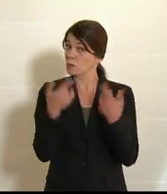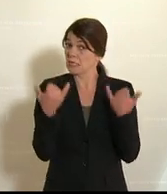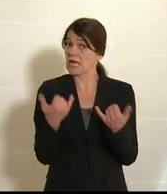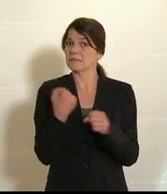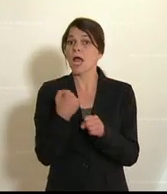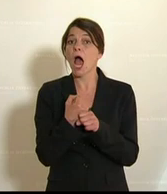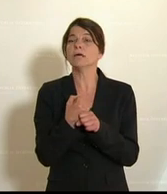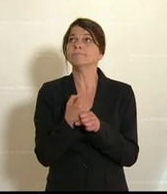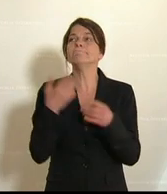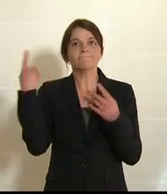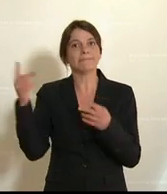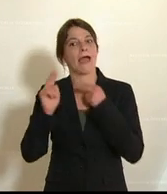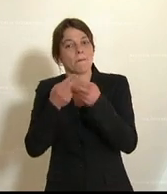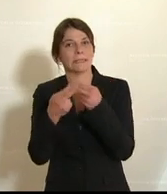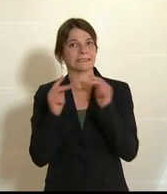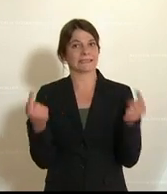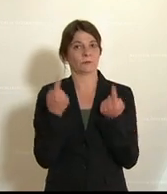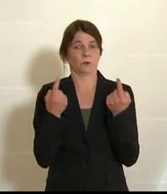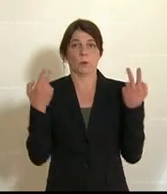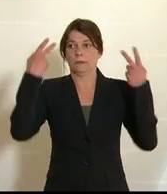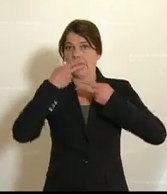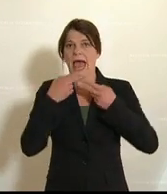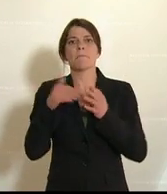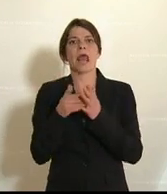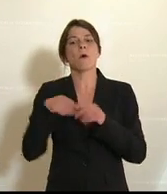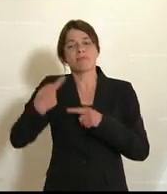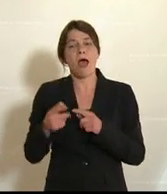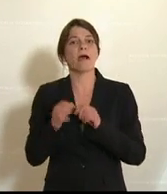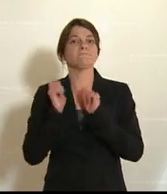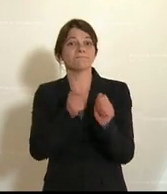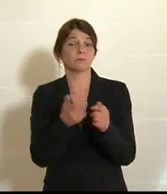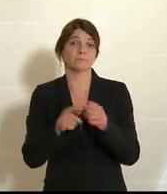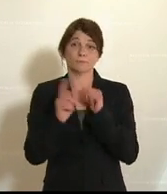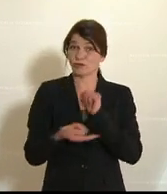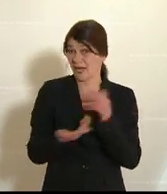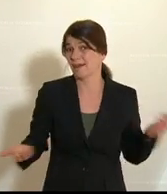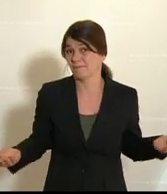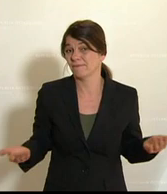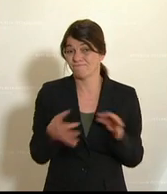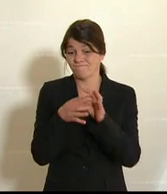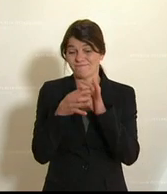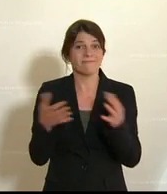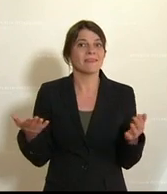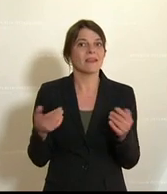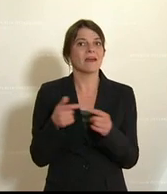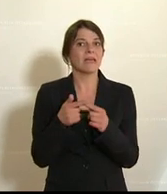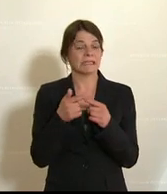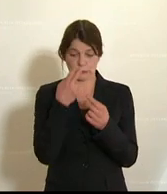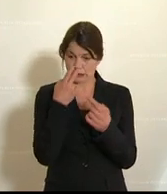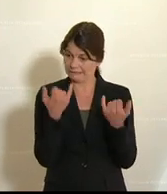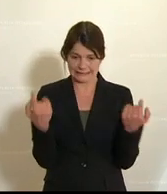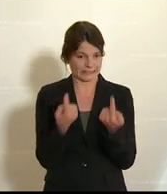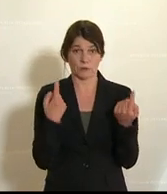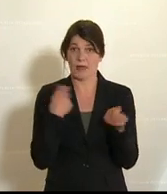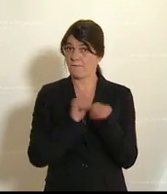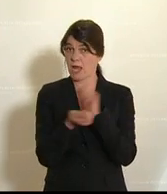ist State of the Art. Selbstverständlich Nachtragsbudgets auf Grundlage entsprechender